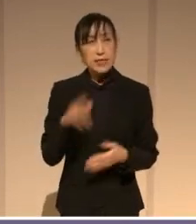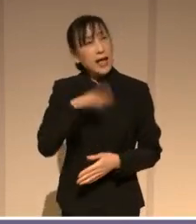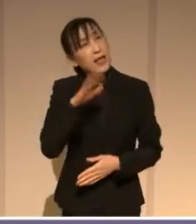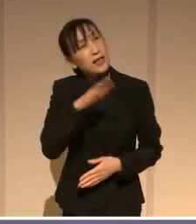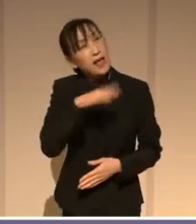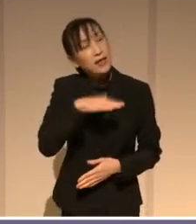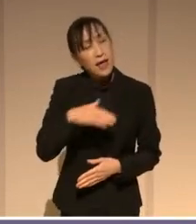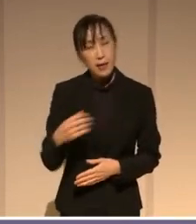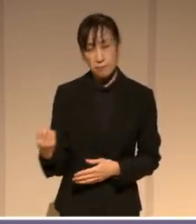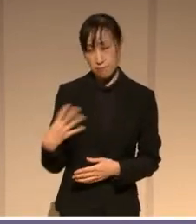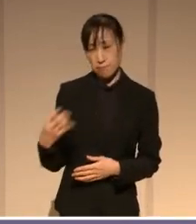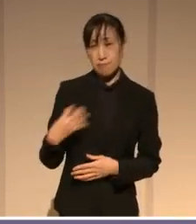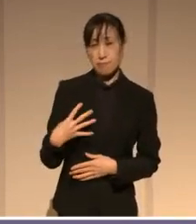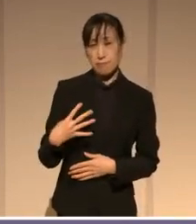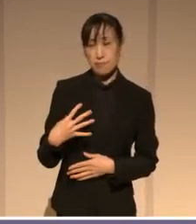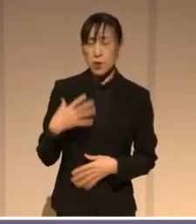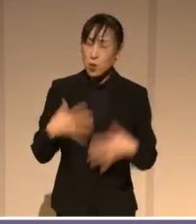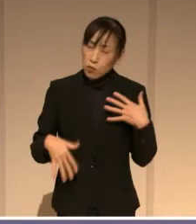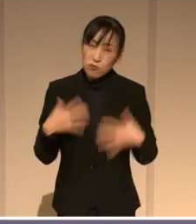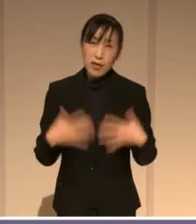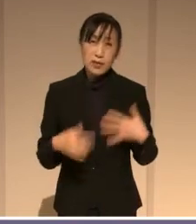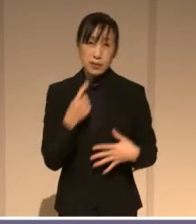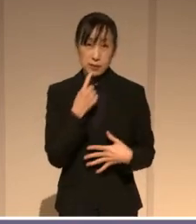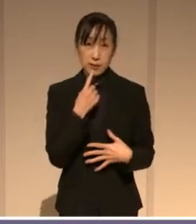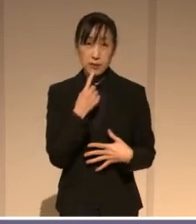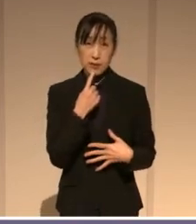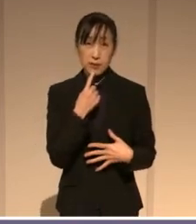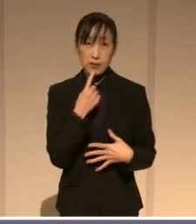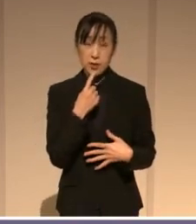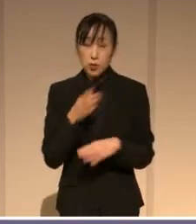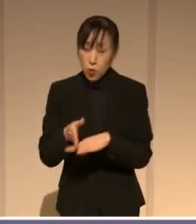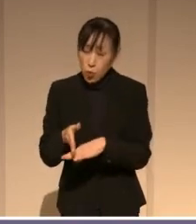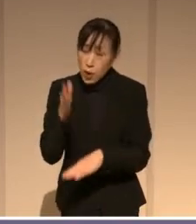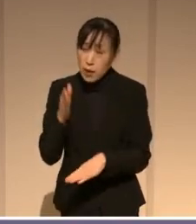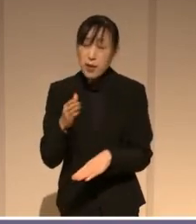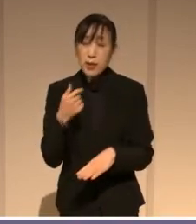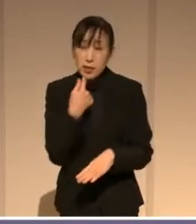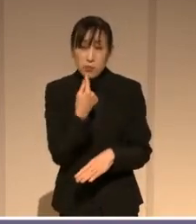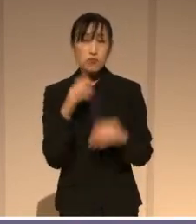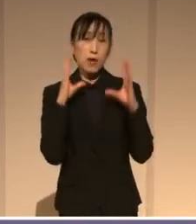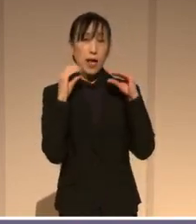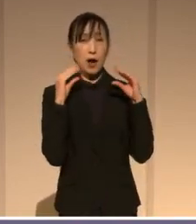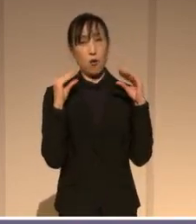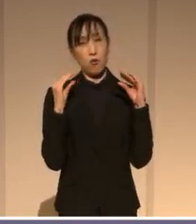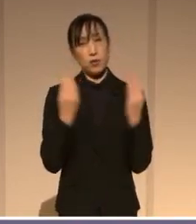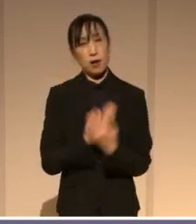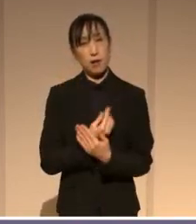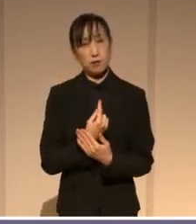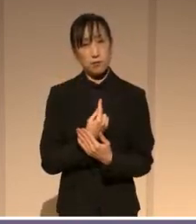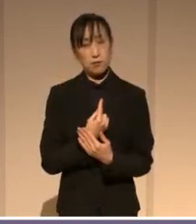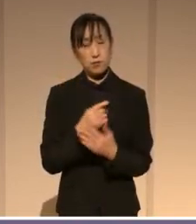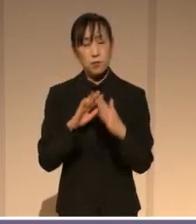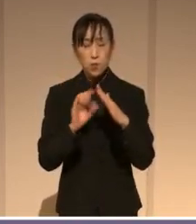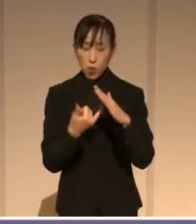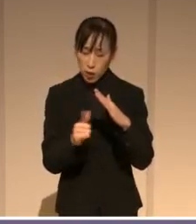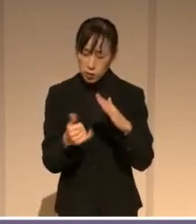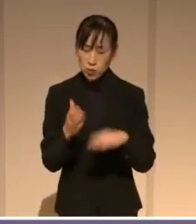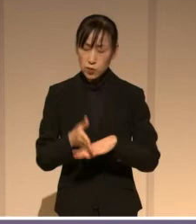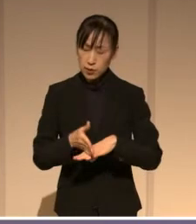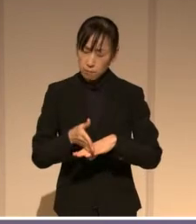しもうそのおかげで笑顔も作れるし本当に家族には感謝の気持ちでいっぱい